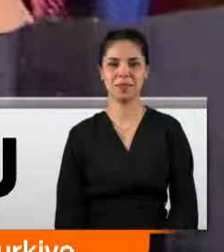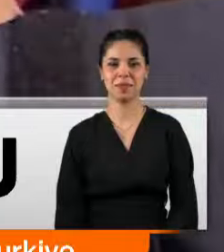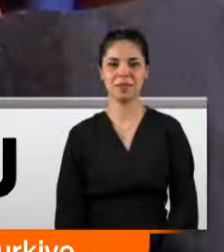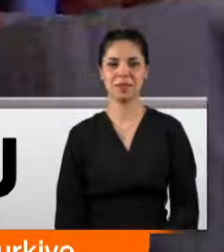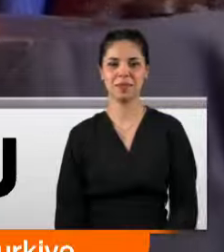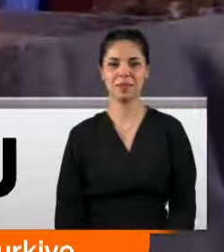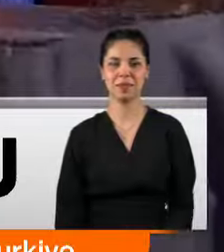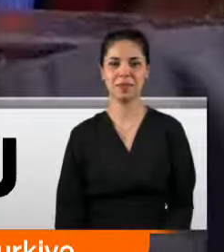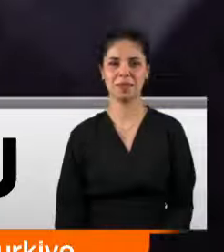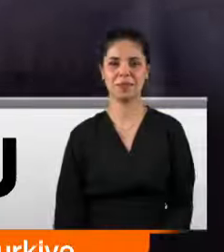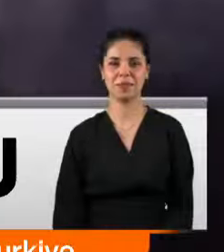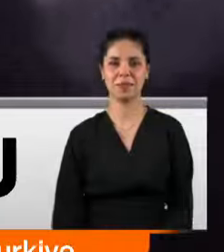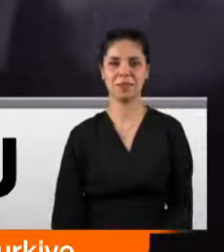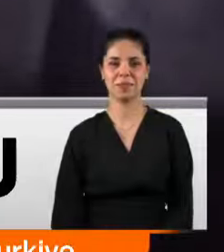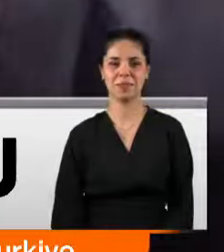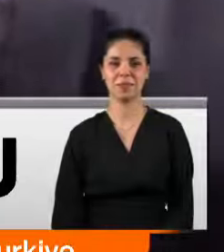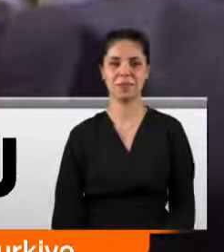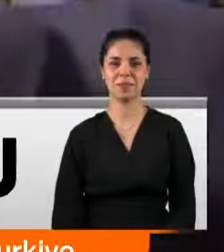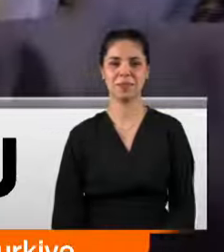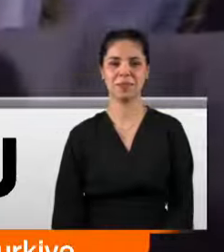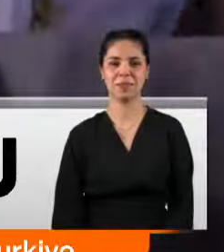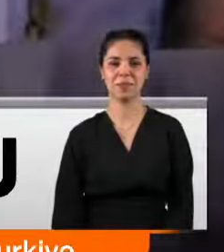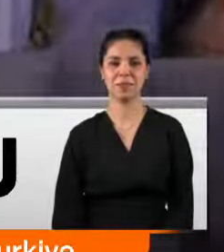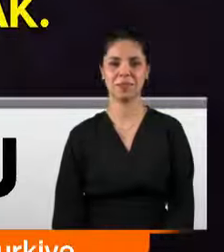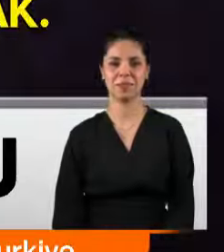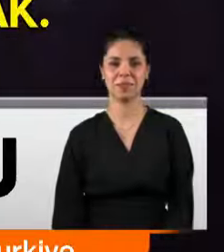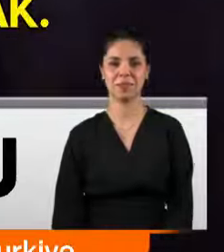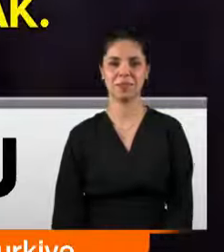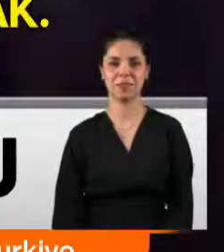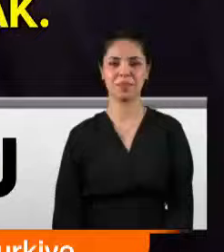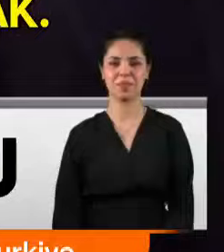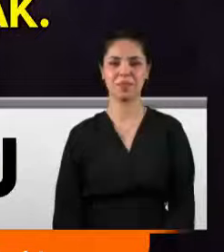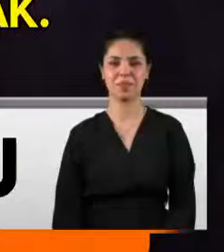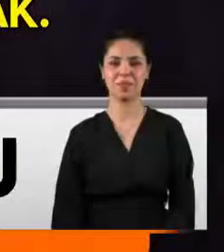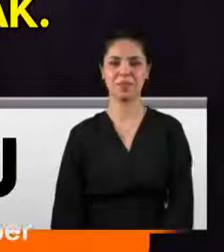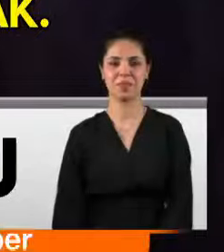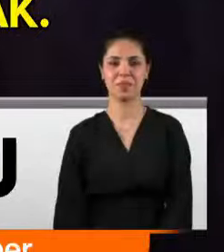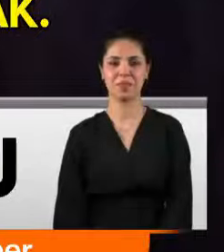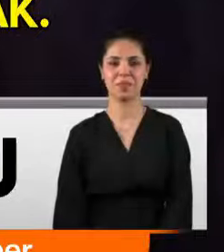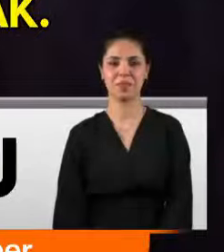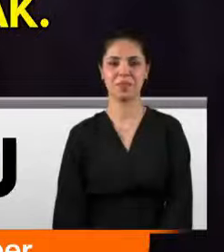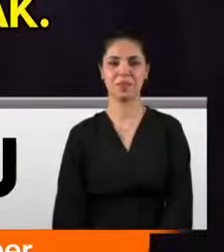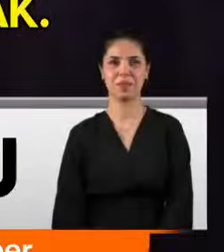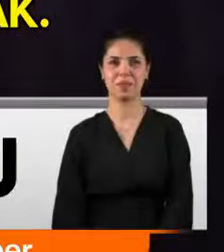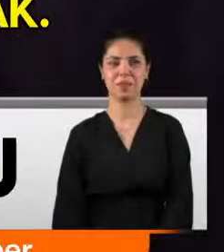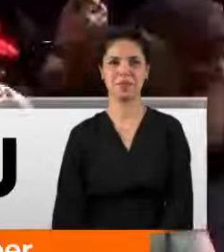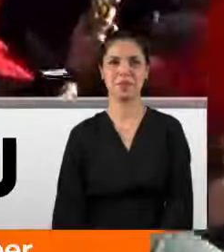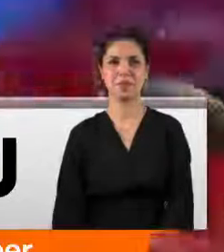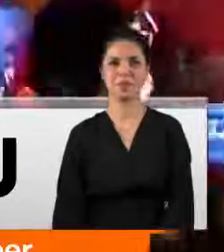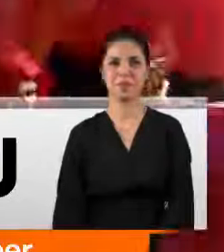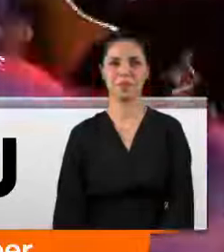İnşallah Murat Kurum kazanır. Bu iş artık gönül işi değil, dava işi. Reisimizin arkasındayız ve Murat Kurum